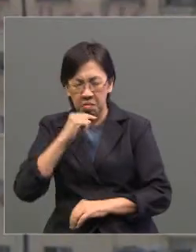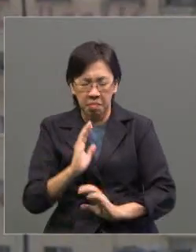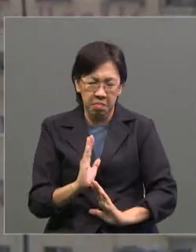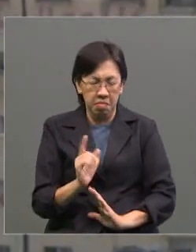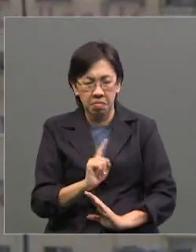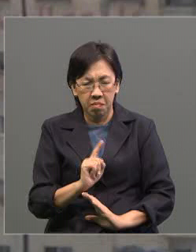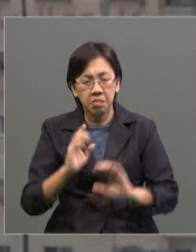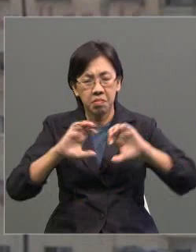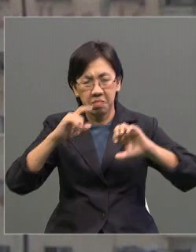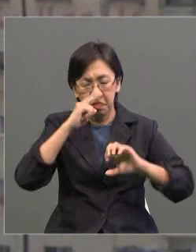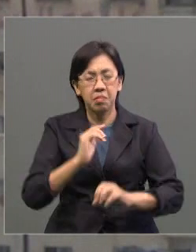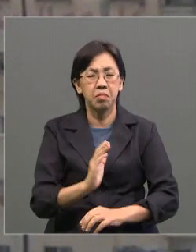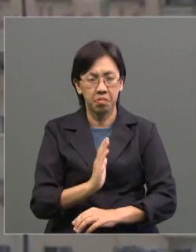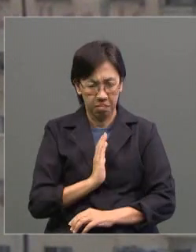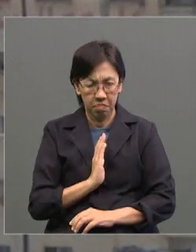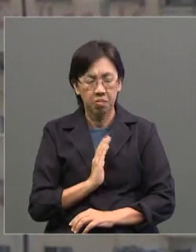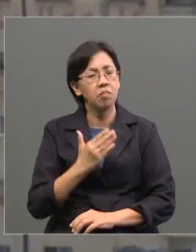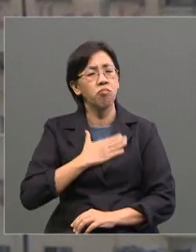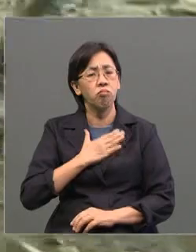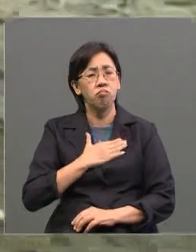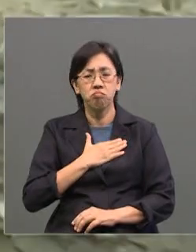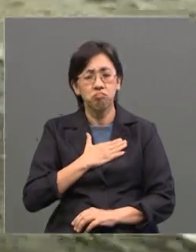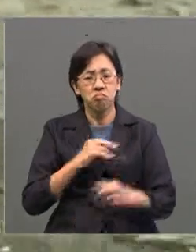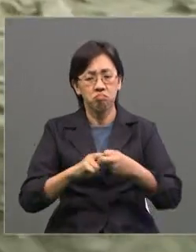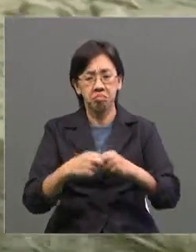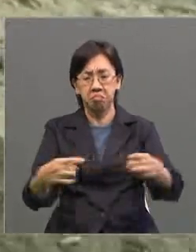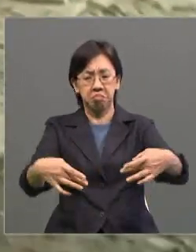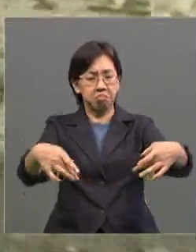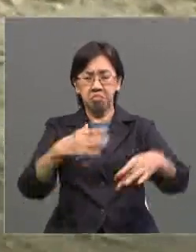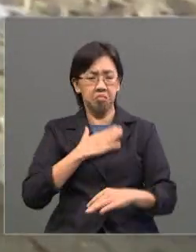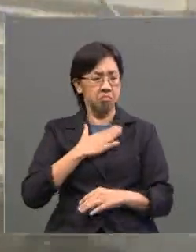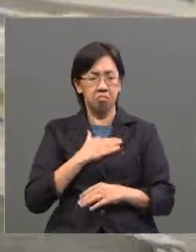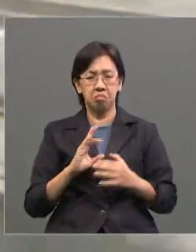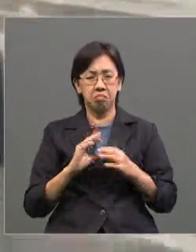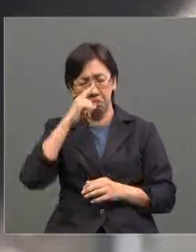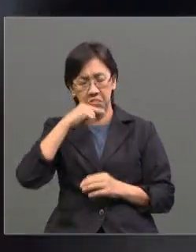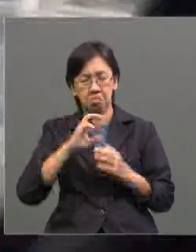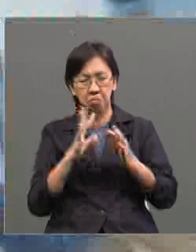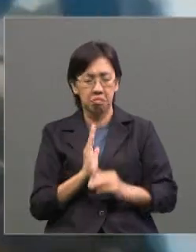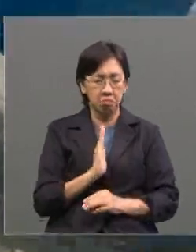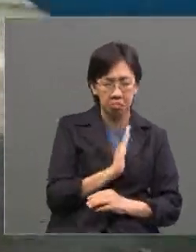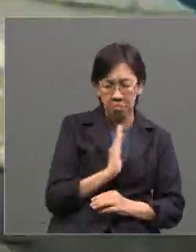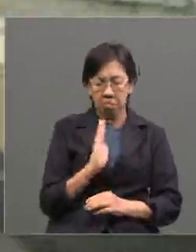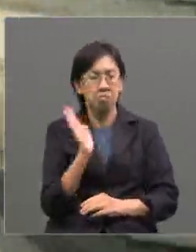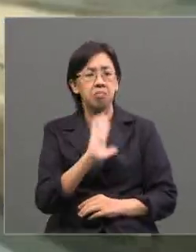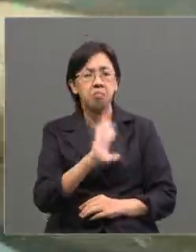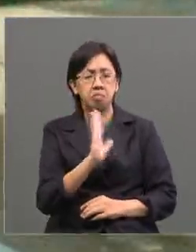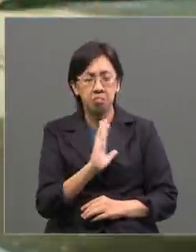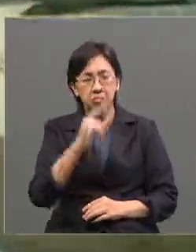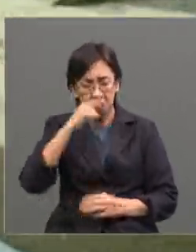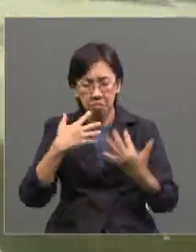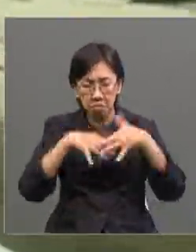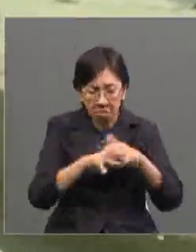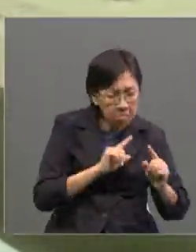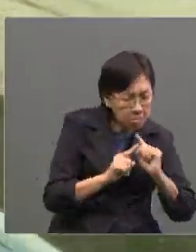นตรียืนยันว่ารัฐบาลไทยวางตัวเป็นกลางเราไม่ใช่ส่วนหนึ่งของความขัดแย้งนี้และเราไม่ได้เข้าข้างใครแต่เรายินดีประสานกับ